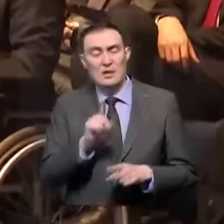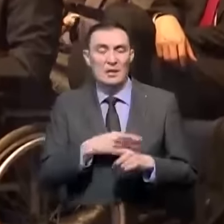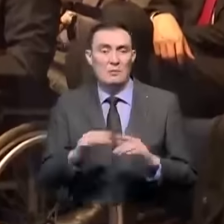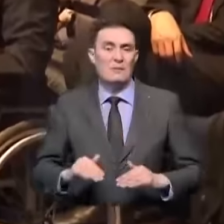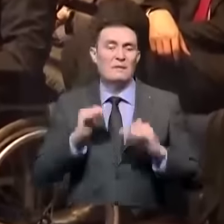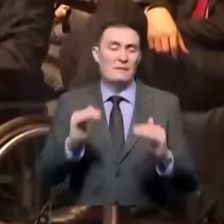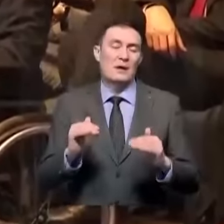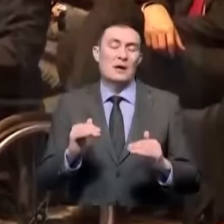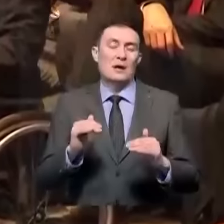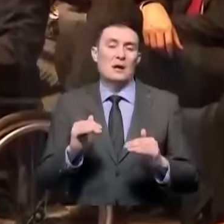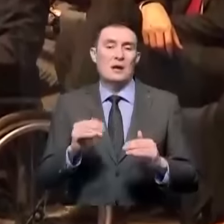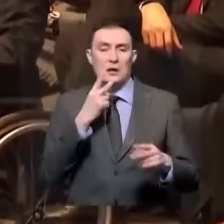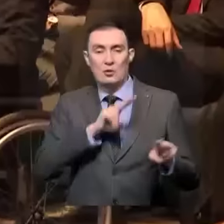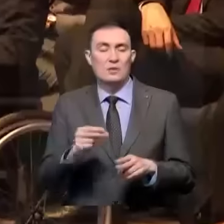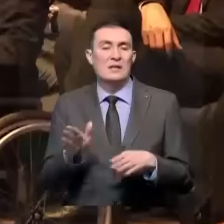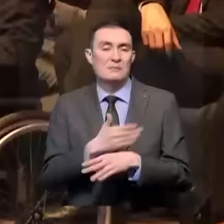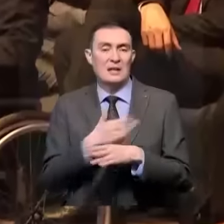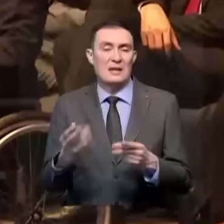контроль за их распределением.